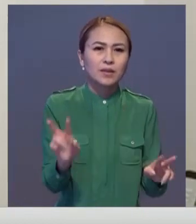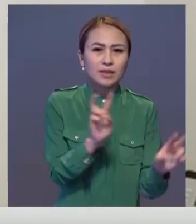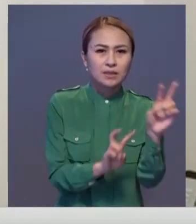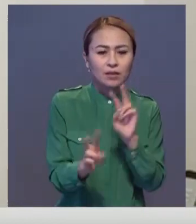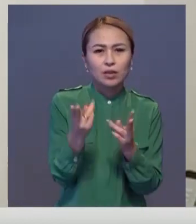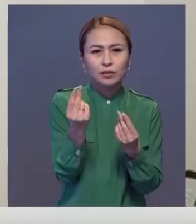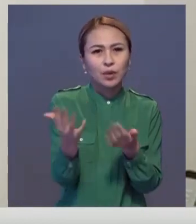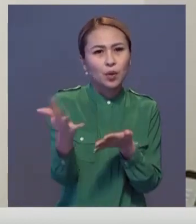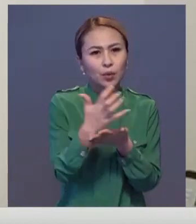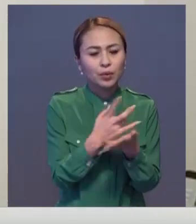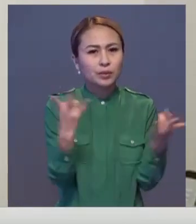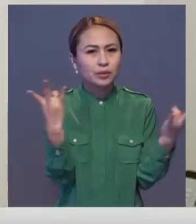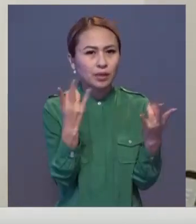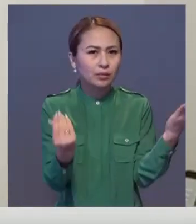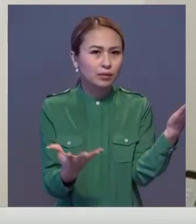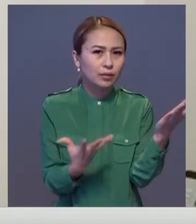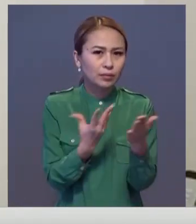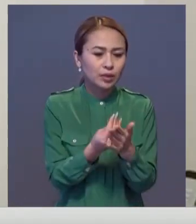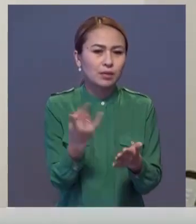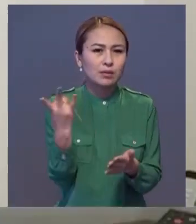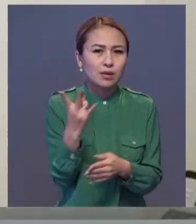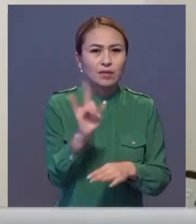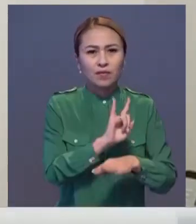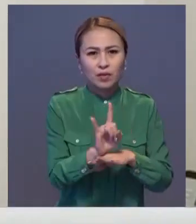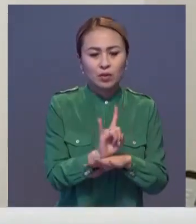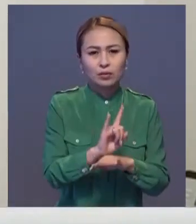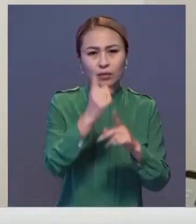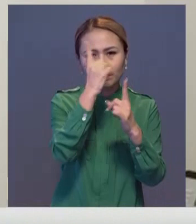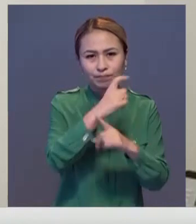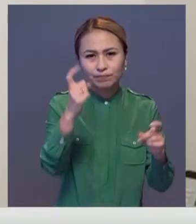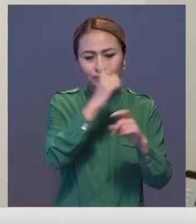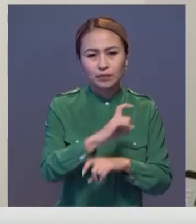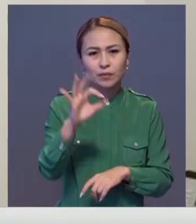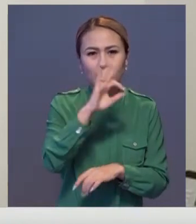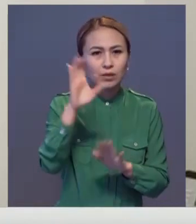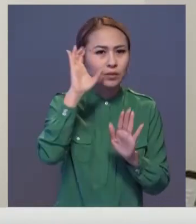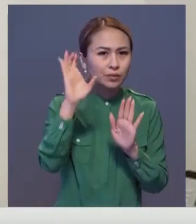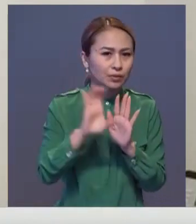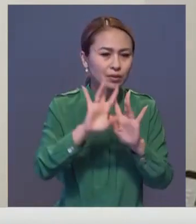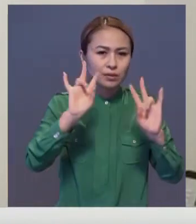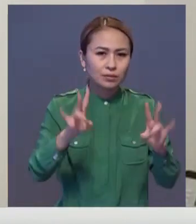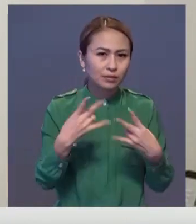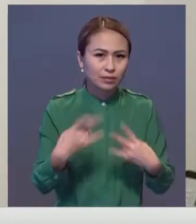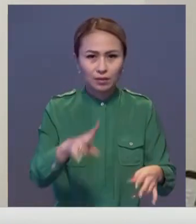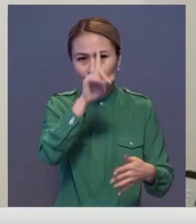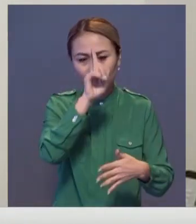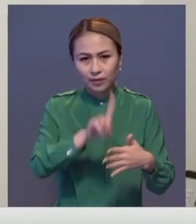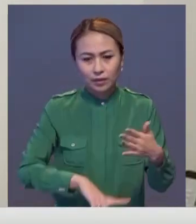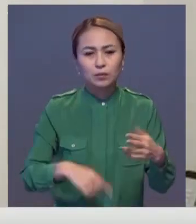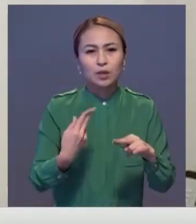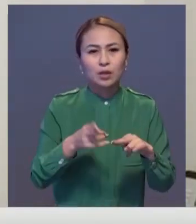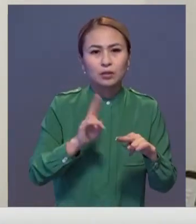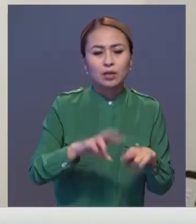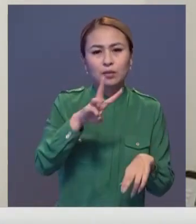жұмыстарына сүңгуірлердің жұмысына ақы төлеу үшін қаражат жиналып жатқандығы туралы ақпарат тарауда. Қазақстан Республикасының